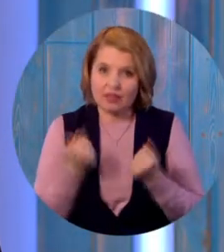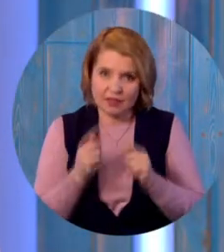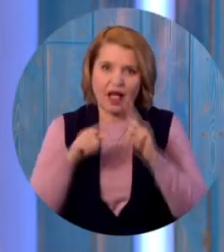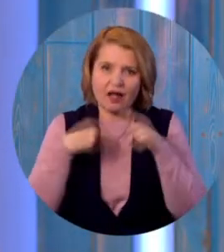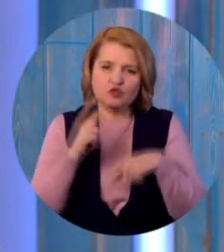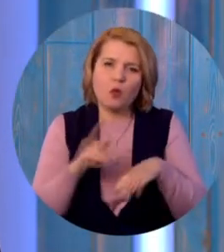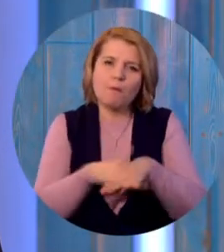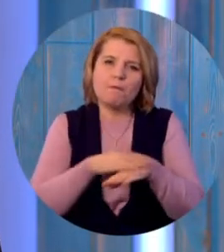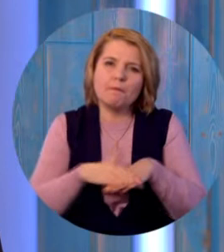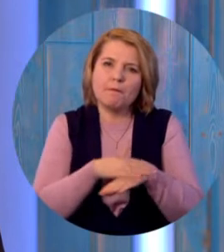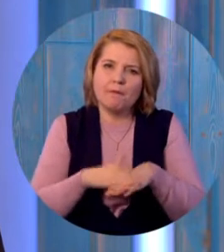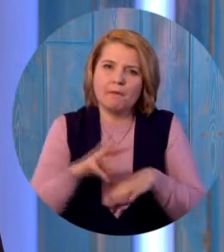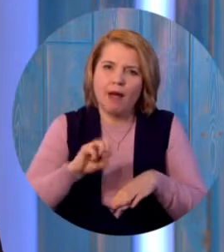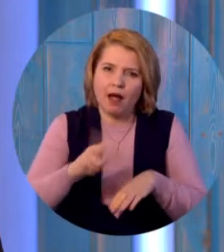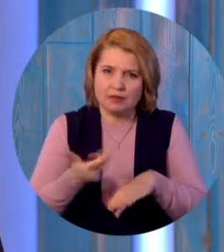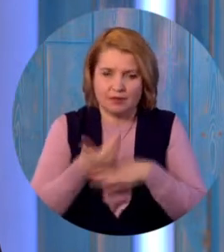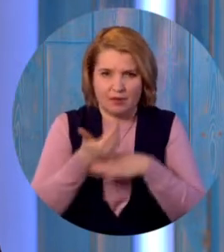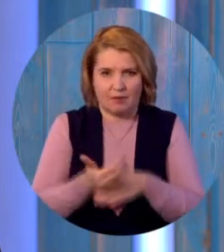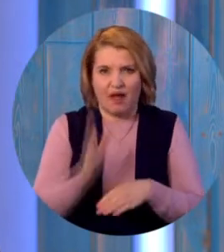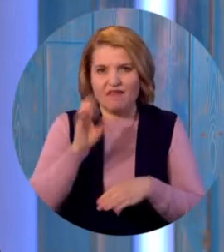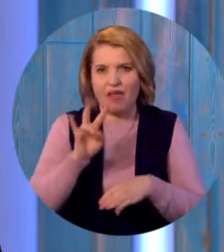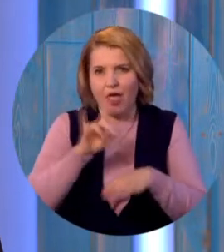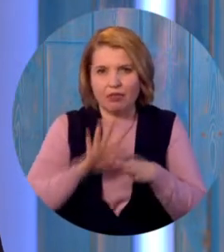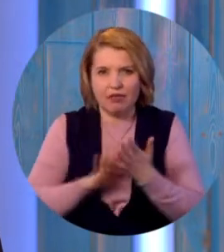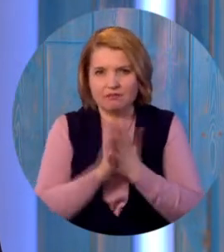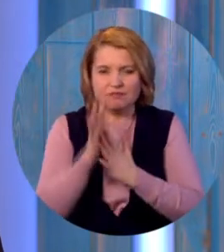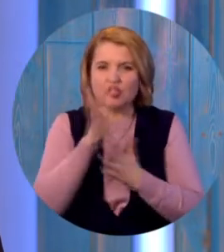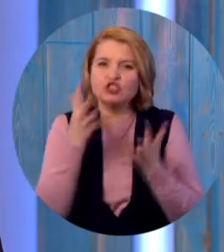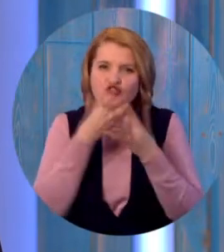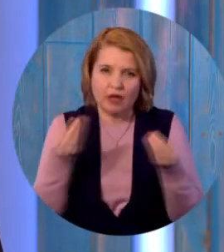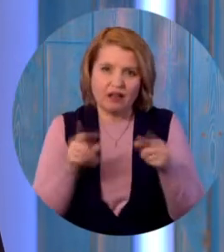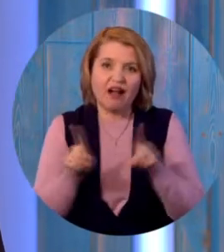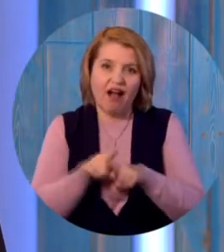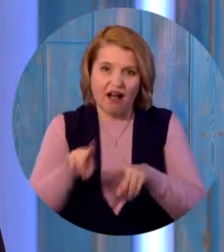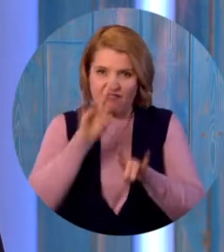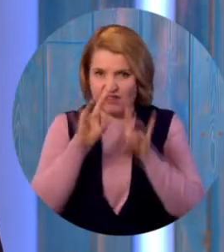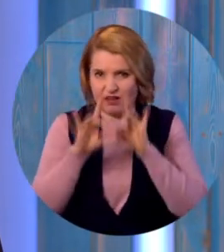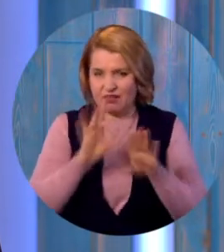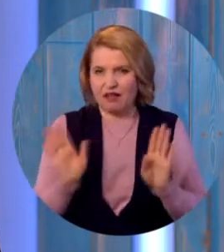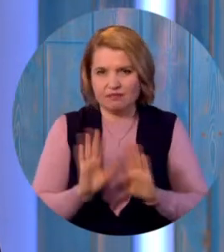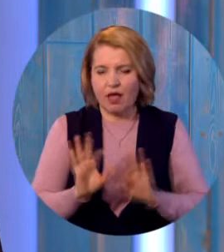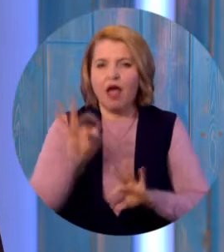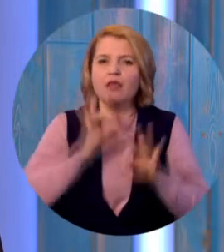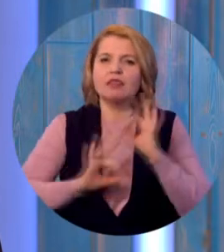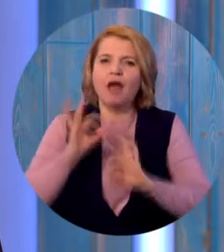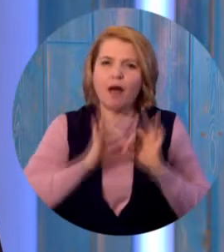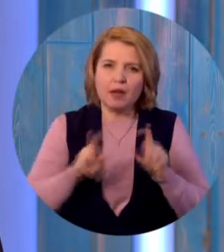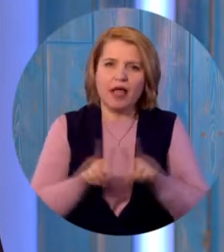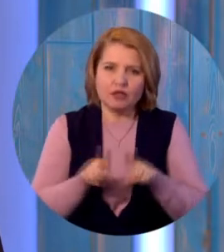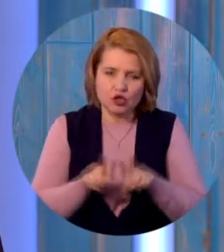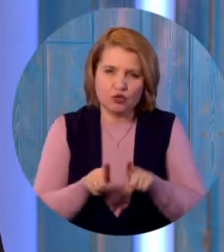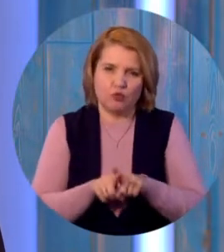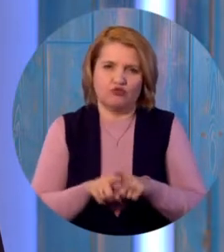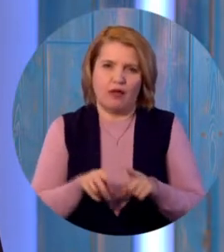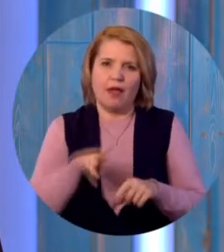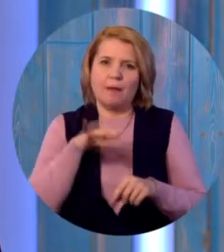мази помогают, что помазали, и вены исчезнут, как говорится в рекламе. К сожалению, нет. Что таблеточки тоже попринимают,